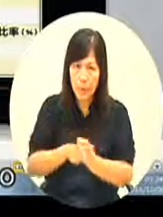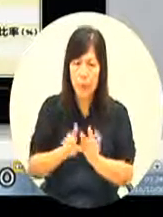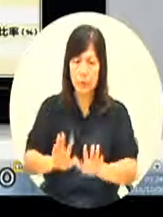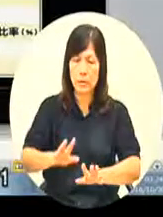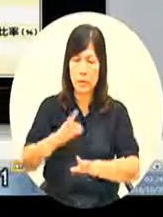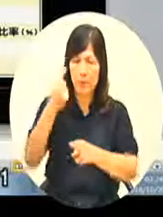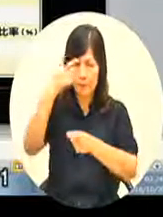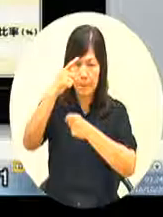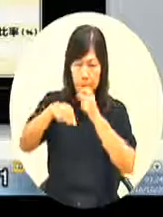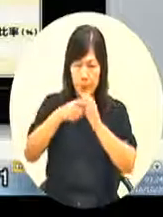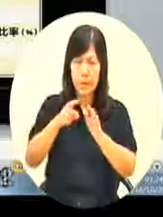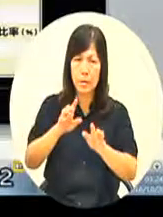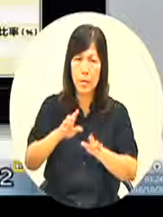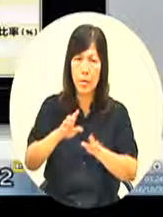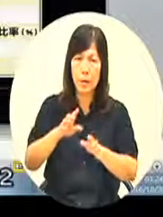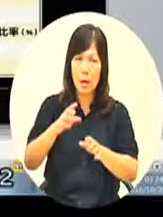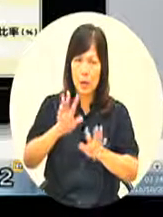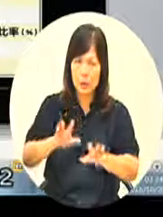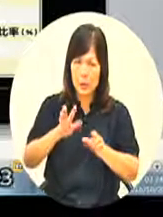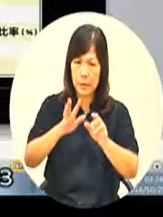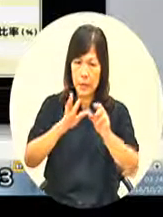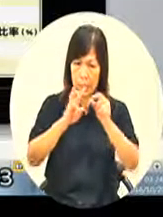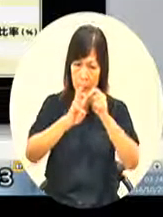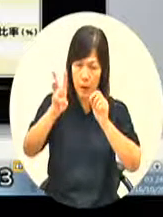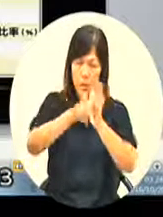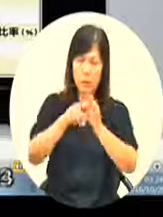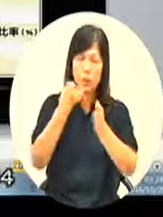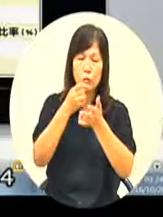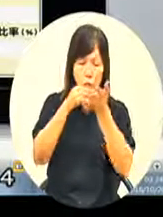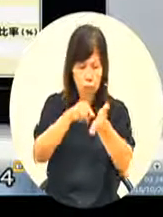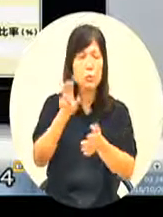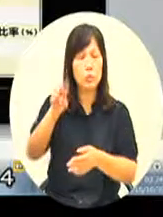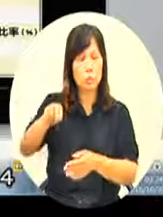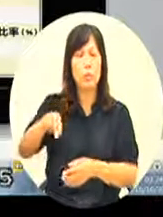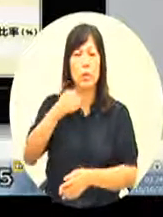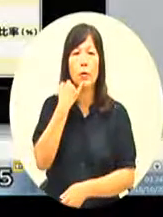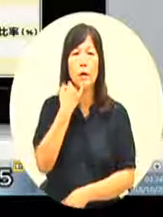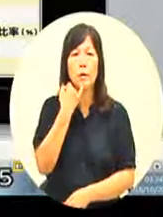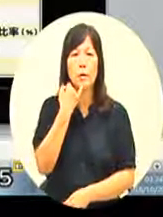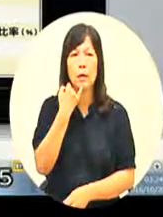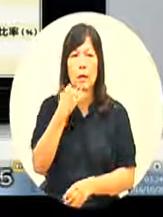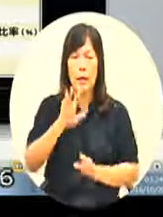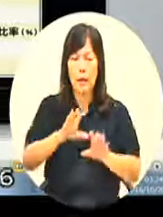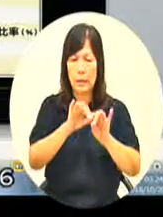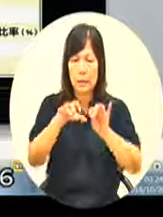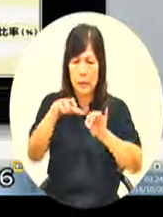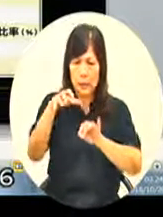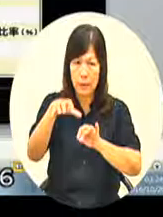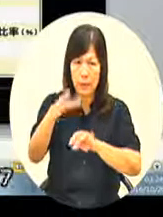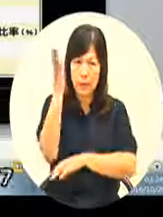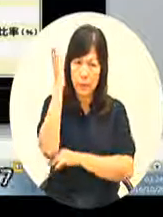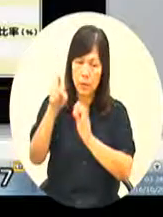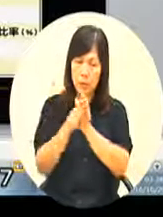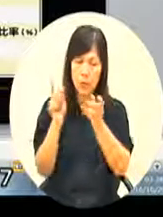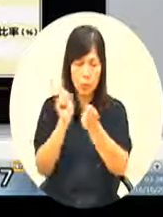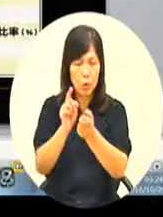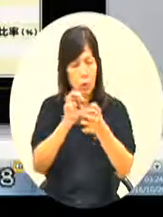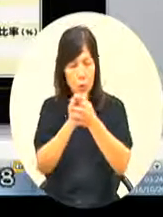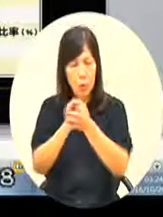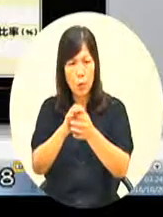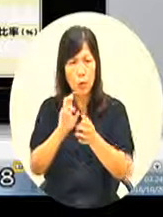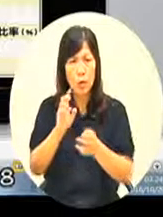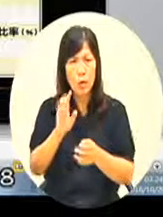的高三的应届毕业生就可以使用到了，那这部分我们地方政府到底有没有相关的一